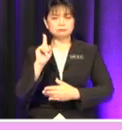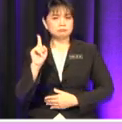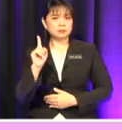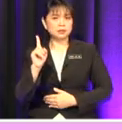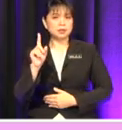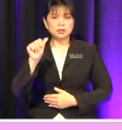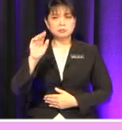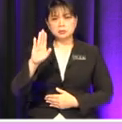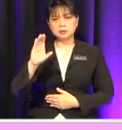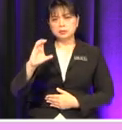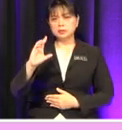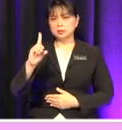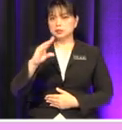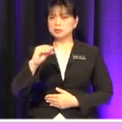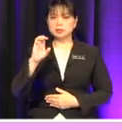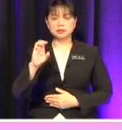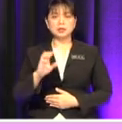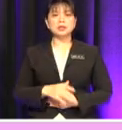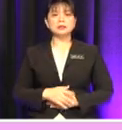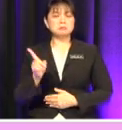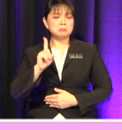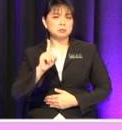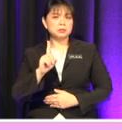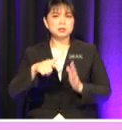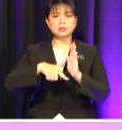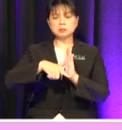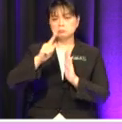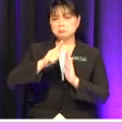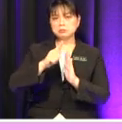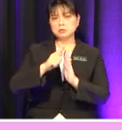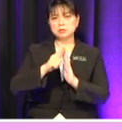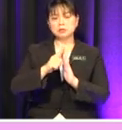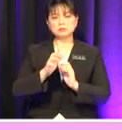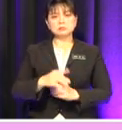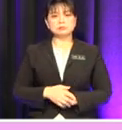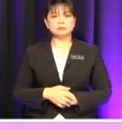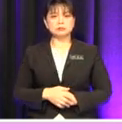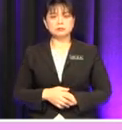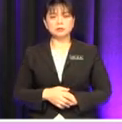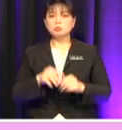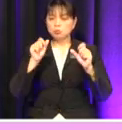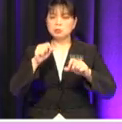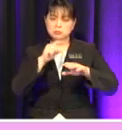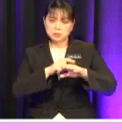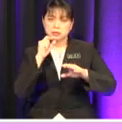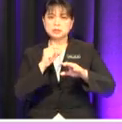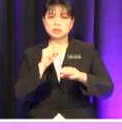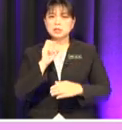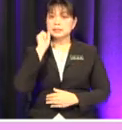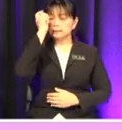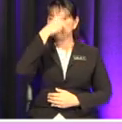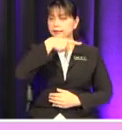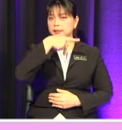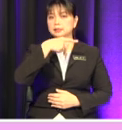b c dan d yang manakah lebihan homonya boleh merangsang sifat keegosipan